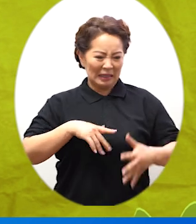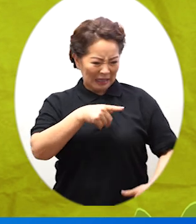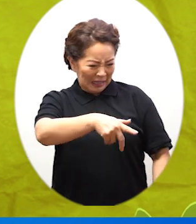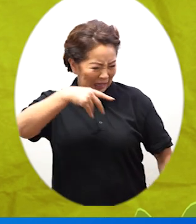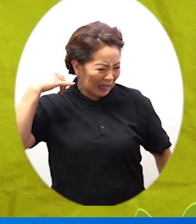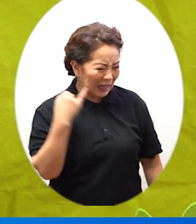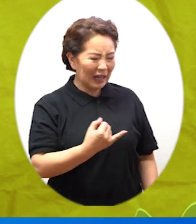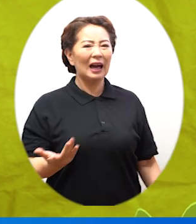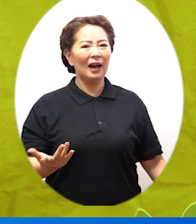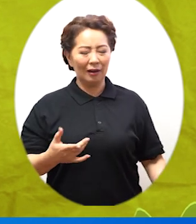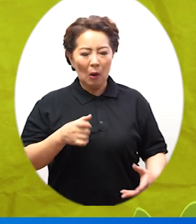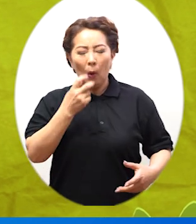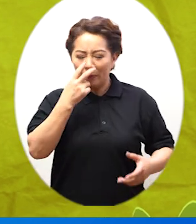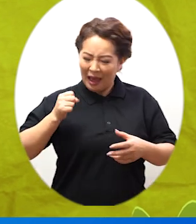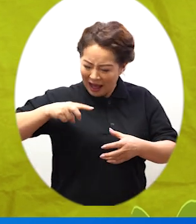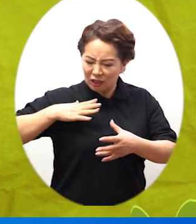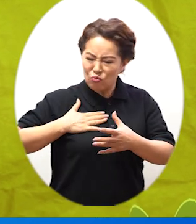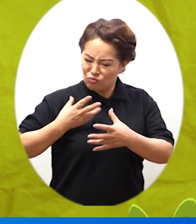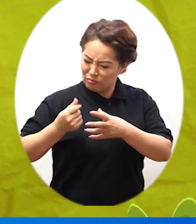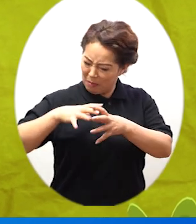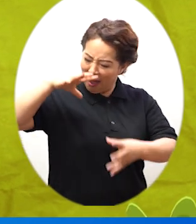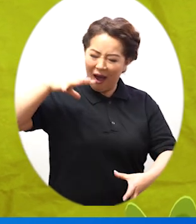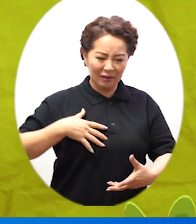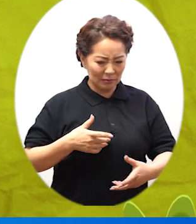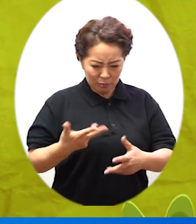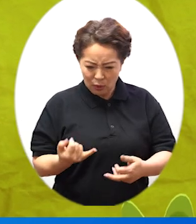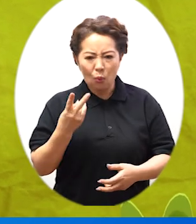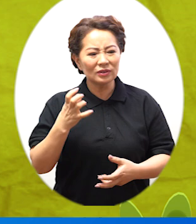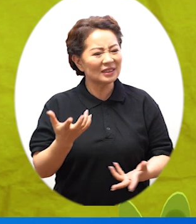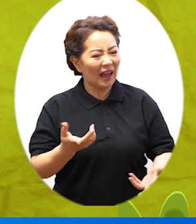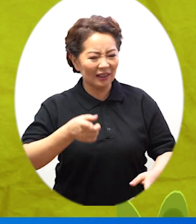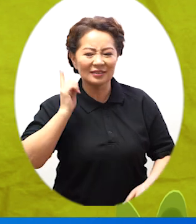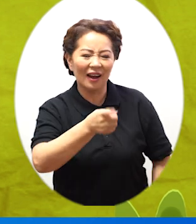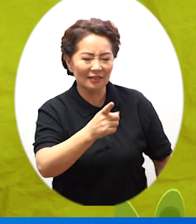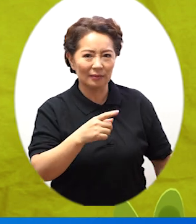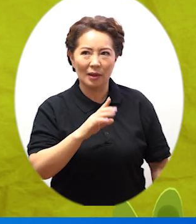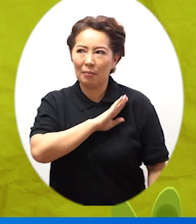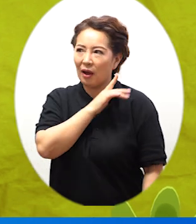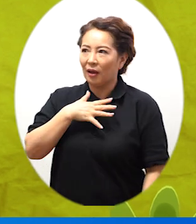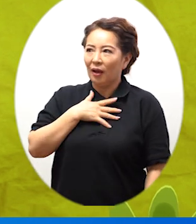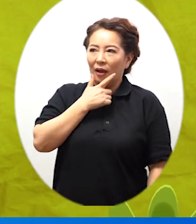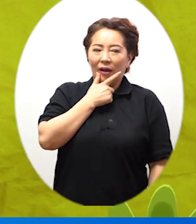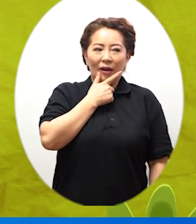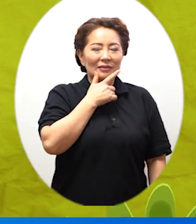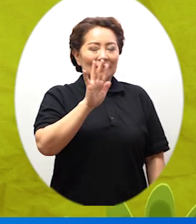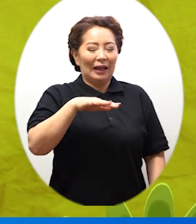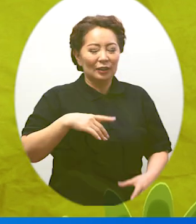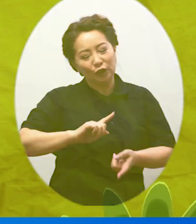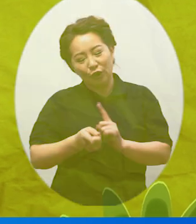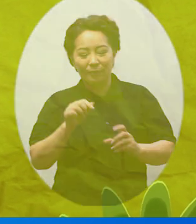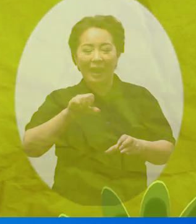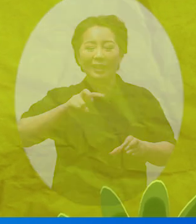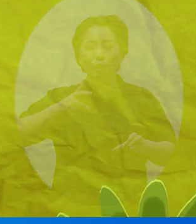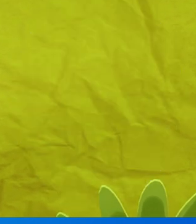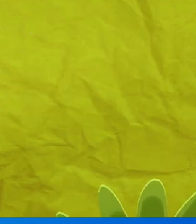үнс болгочихлоо гэж 1 можгор баян хүнийг загинсанд тэр хүн их л айж арга буюу алт мөнгөөр үнсний хүүдийг